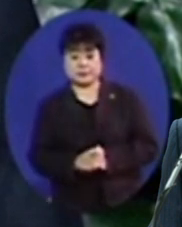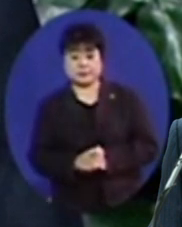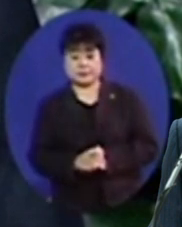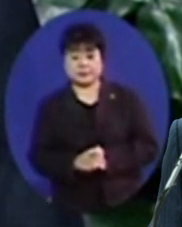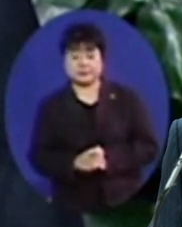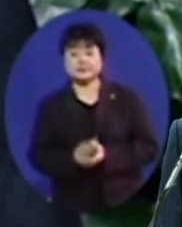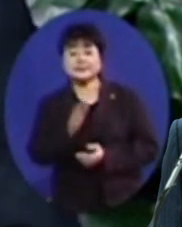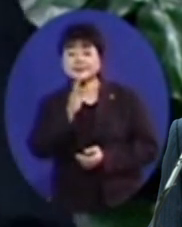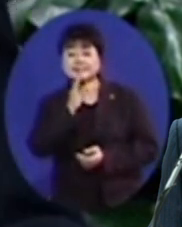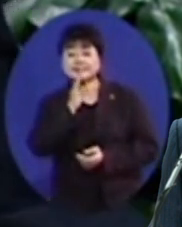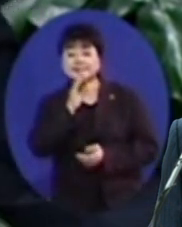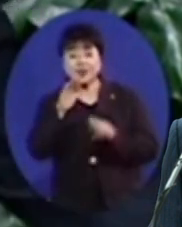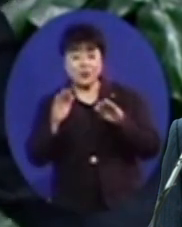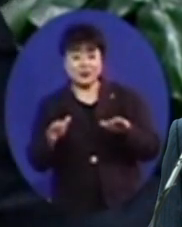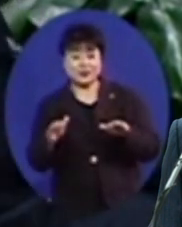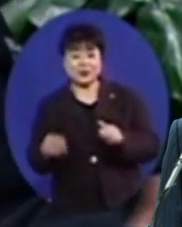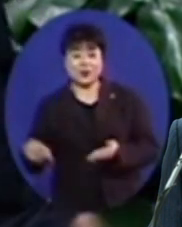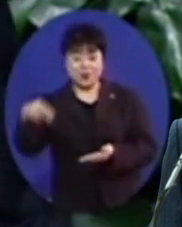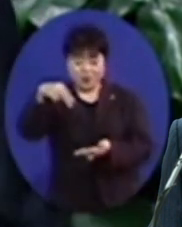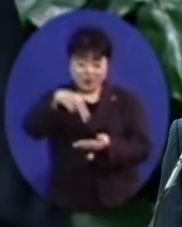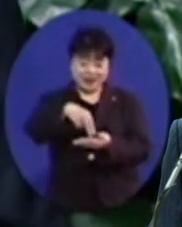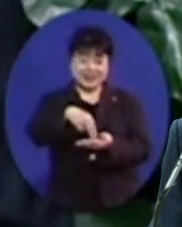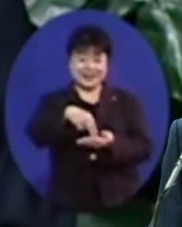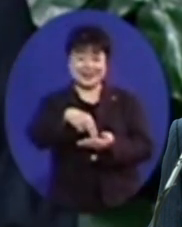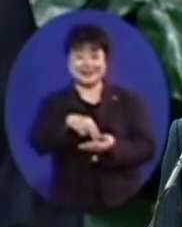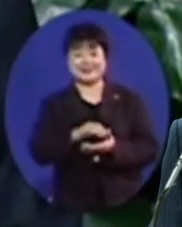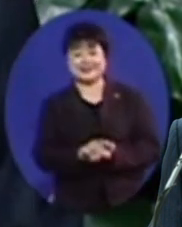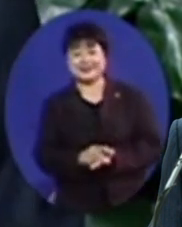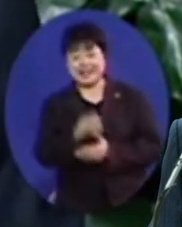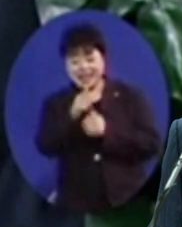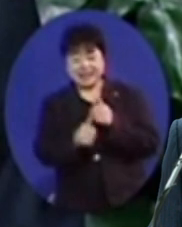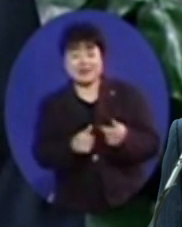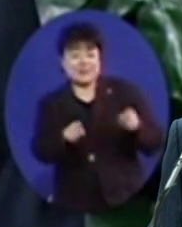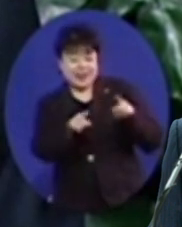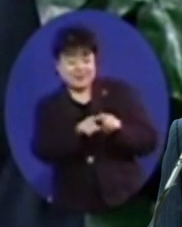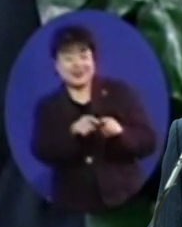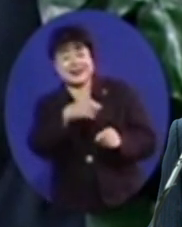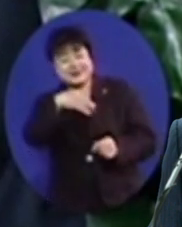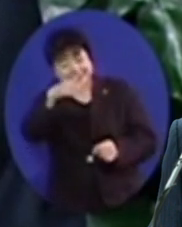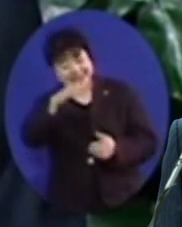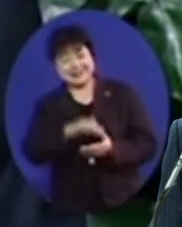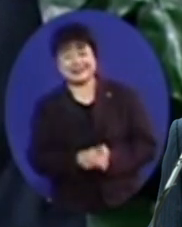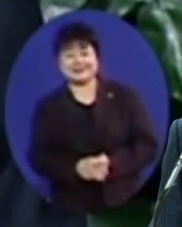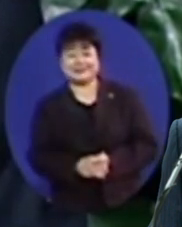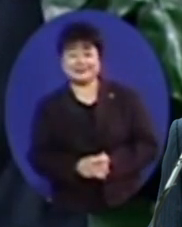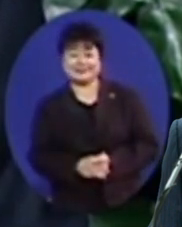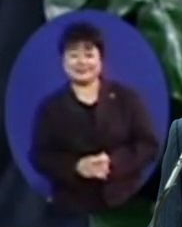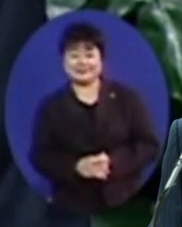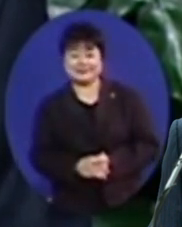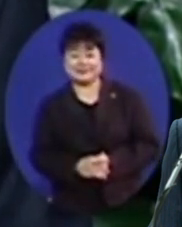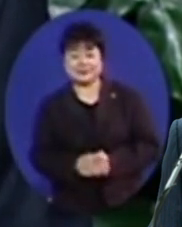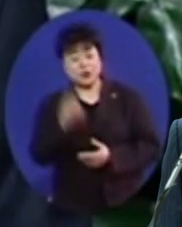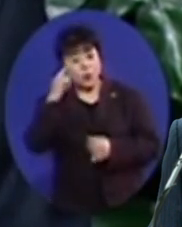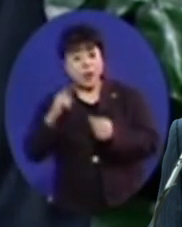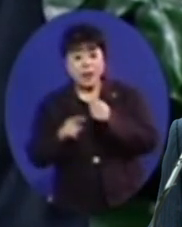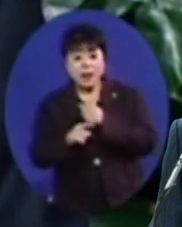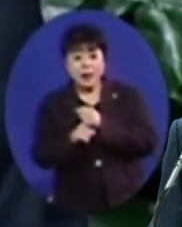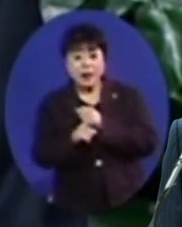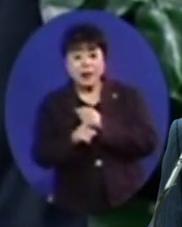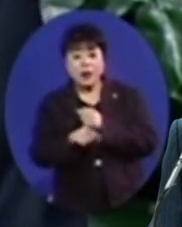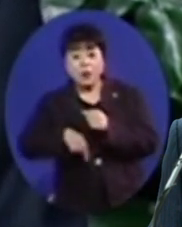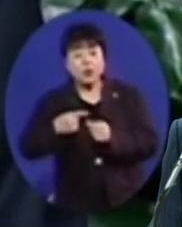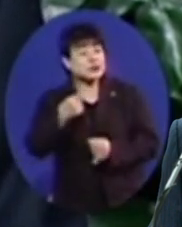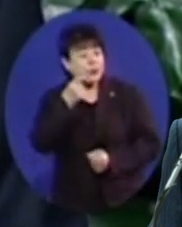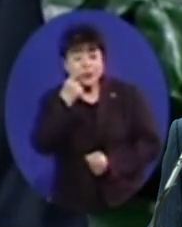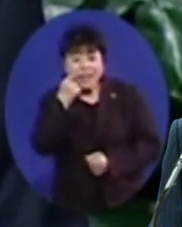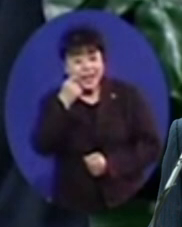천성이 되었습니다. 오늘도 여기 올라올 때 하나님 함께 갑시다. 왜? 나 혼자도